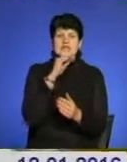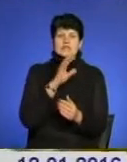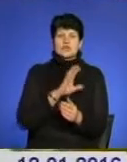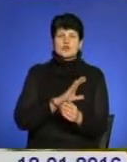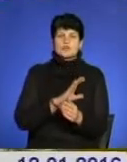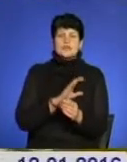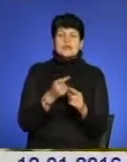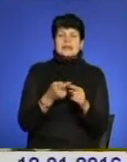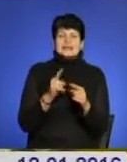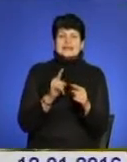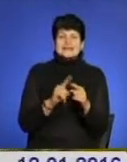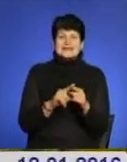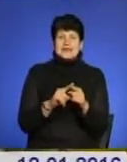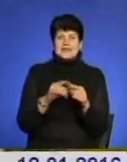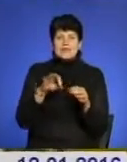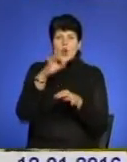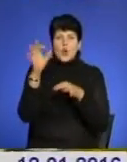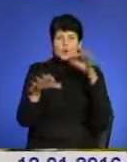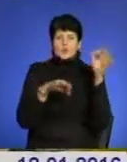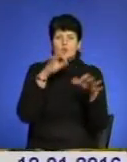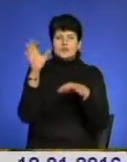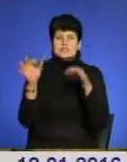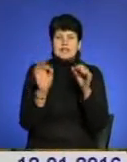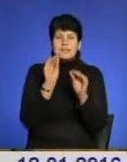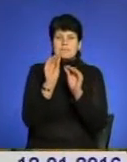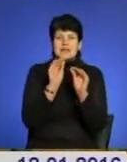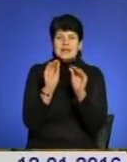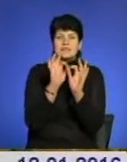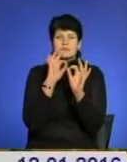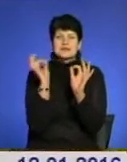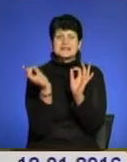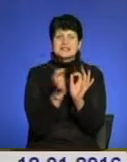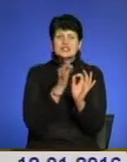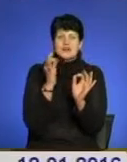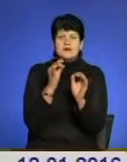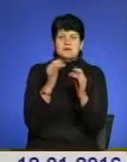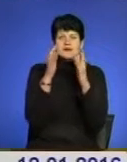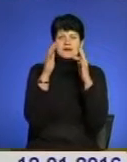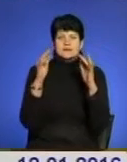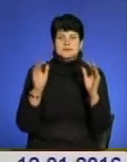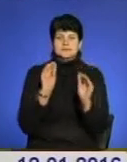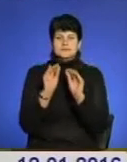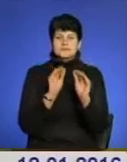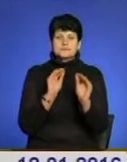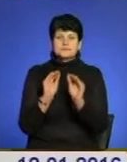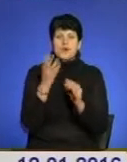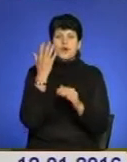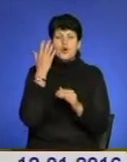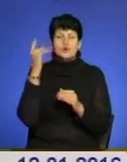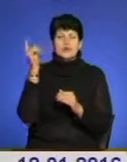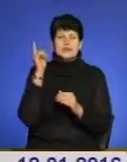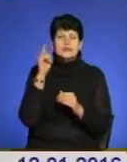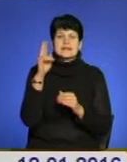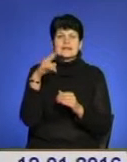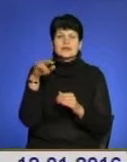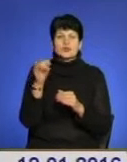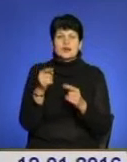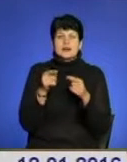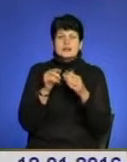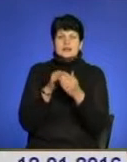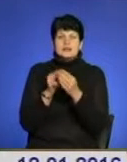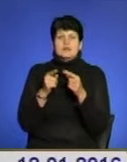колосків необмолоченого жита чи пшениці, прикрашений стрічками та гілками ялиці. Колись дідуха встановлювали на покуті